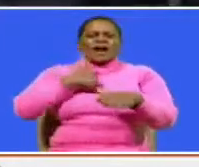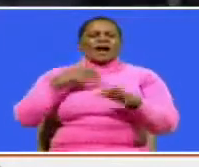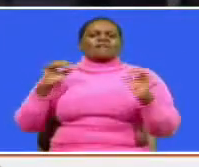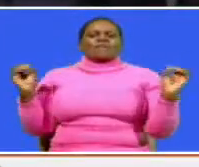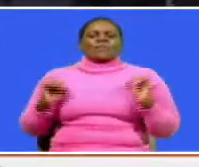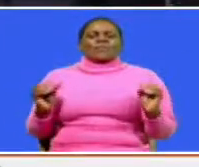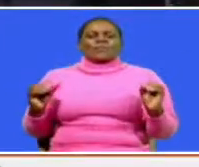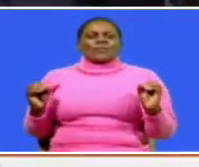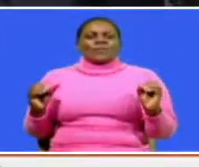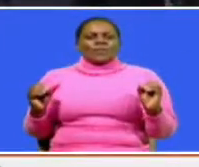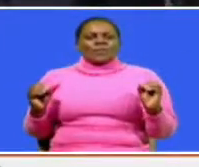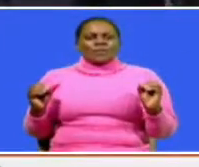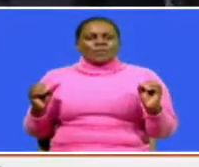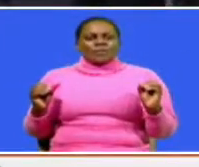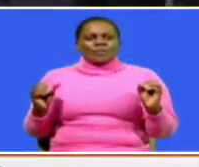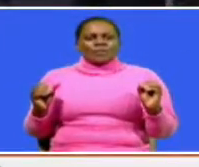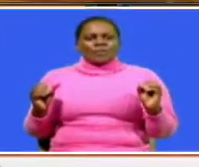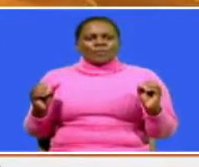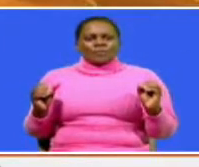being reported.